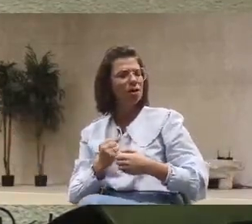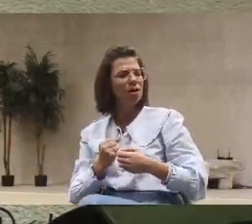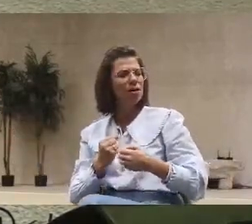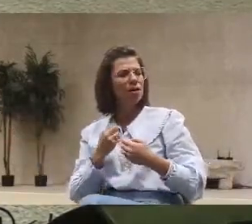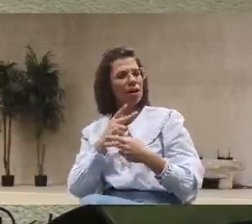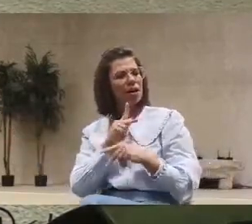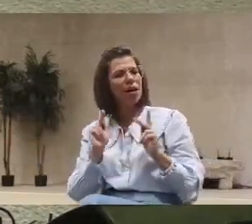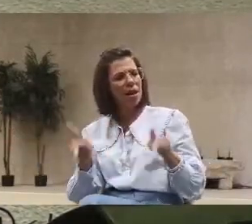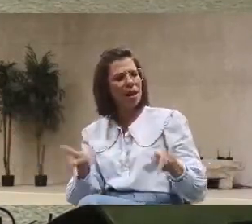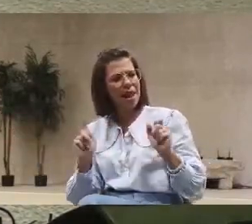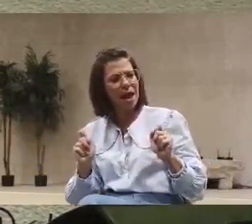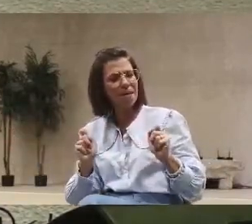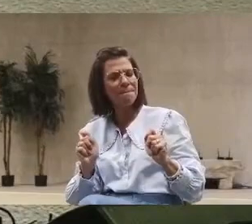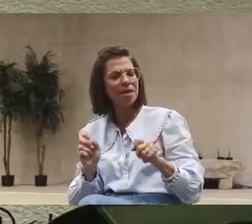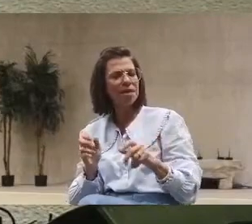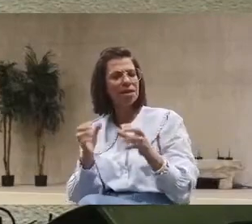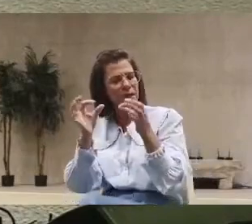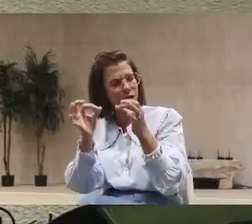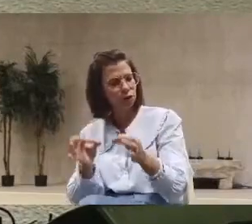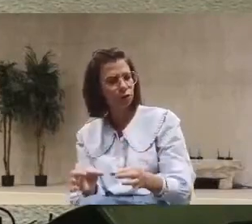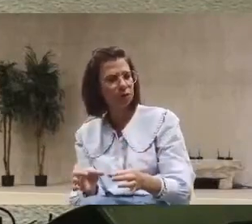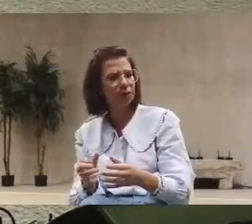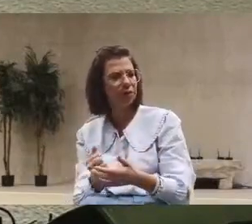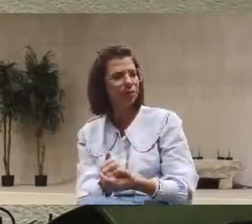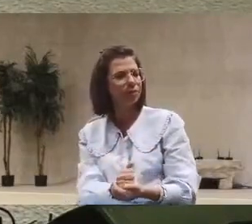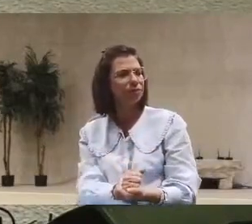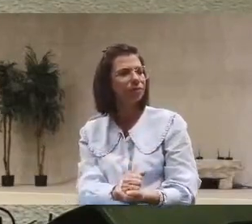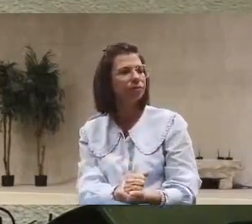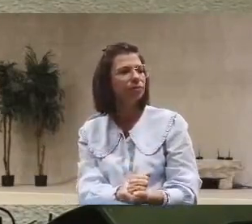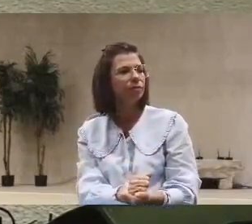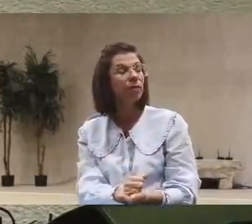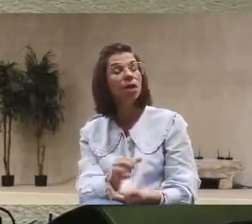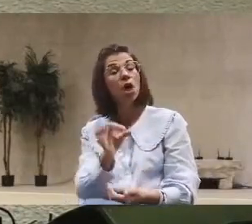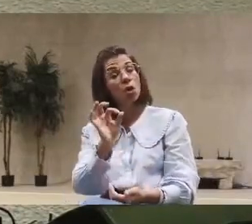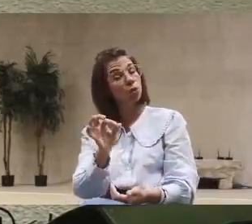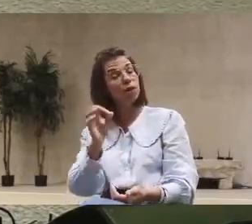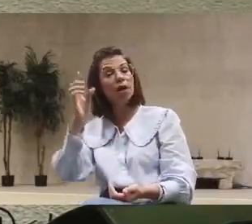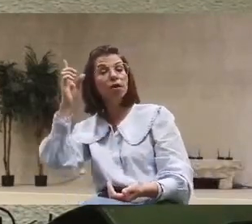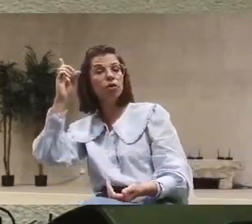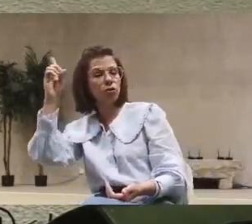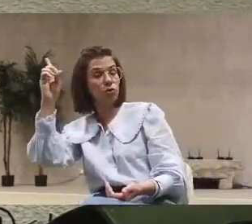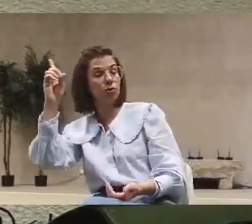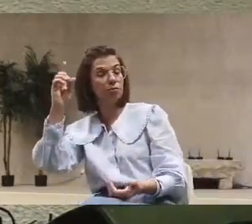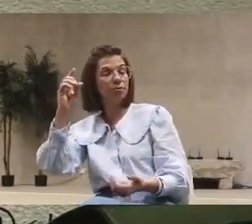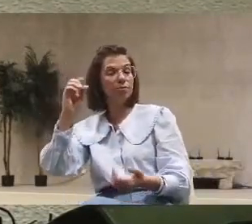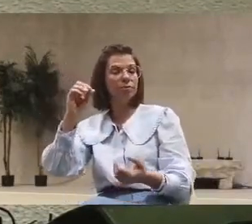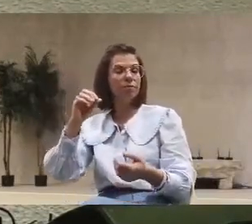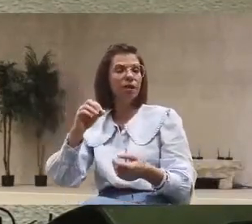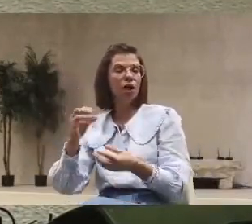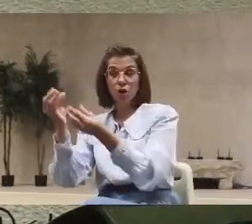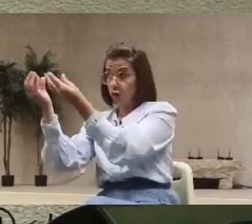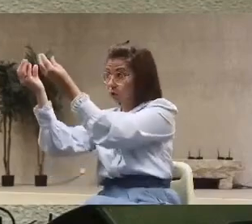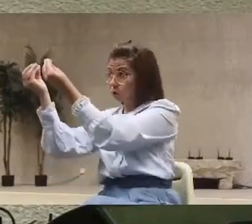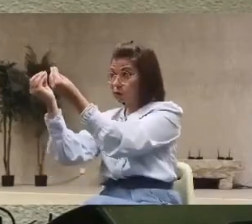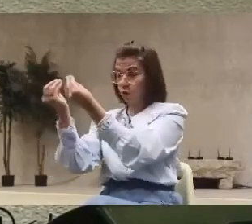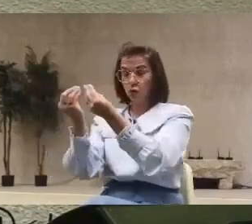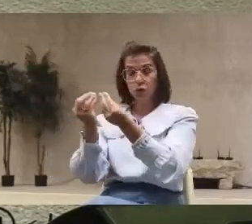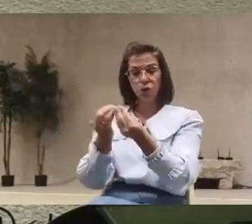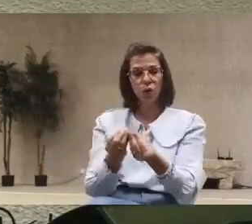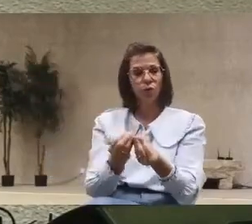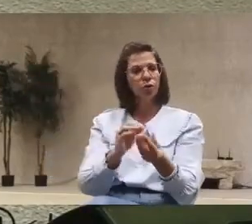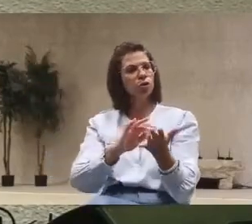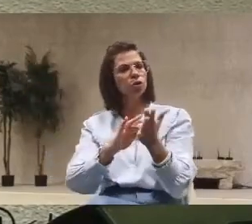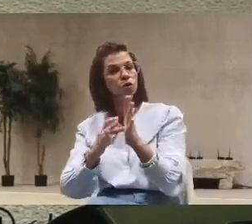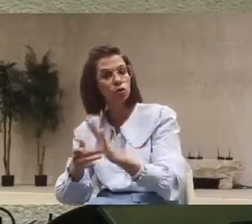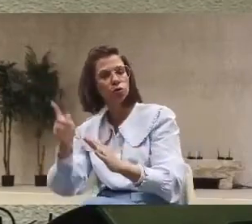tout ce qui est nécessaire les ressources les moyens la capacité pour que nous devenions ces messagers du royaume de